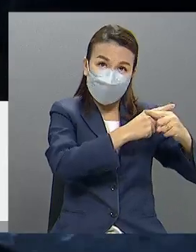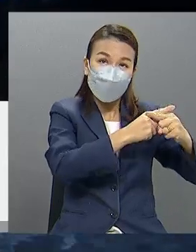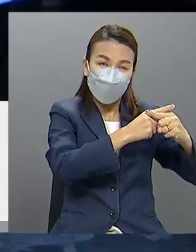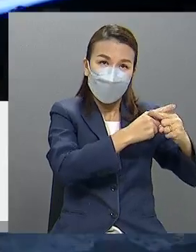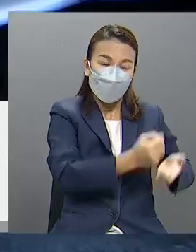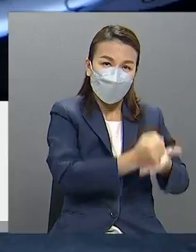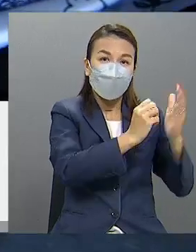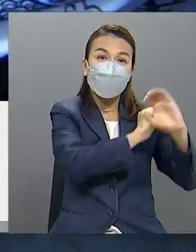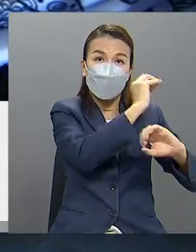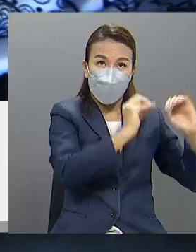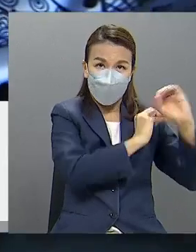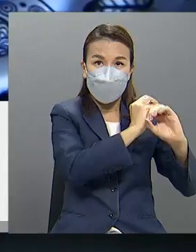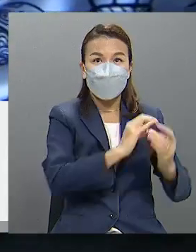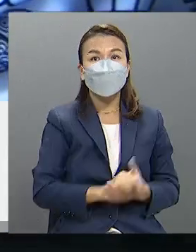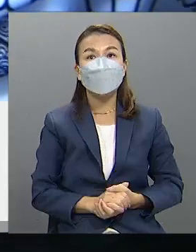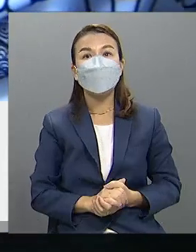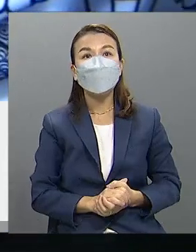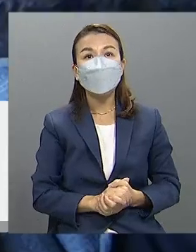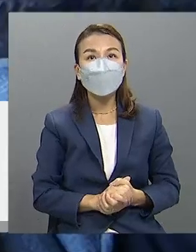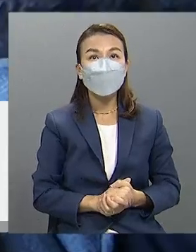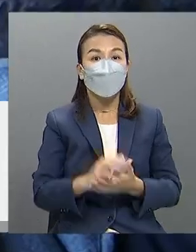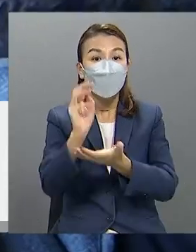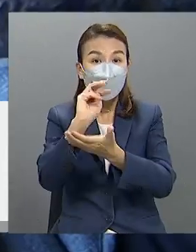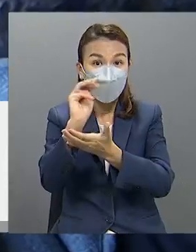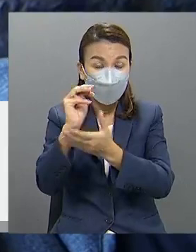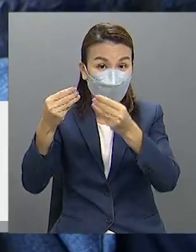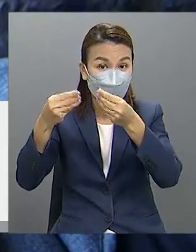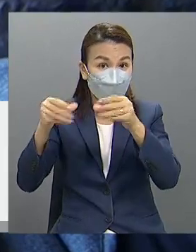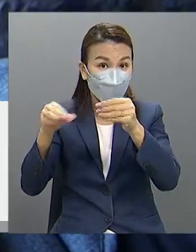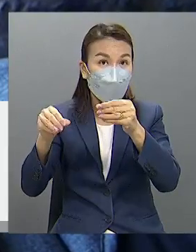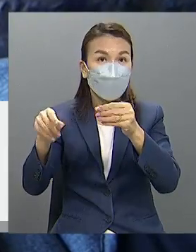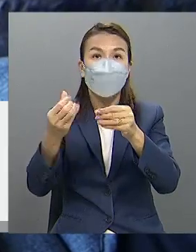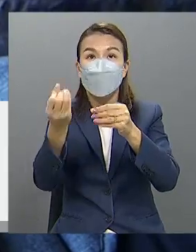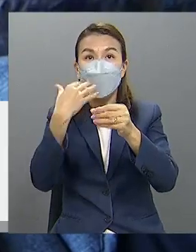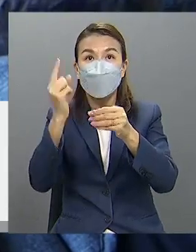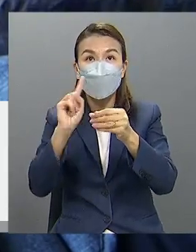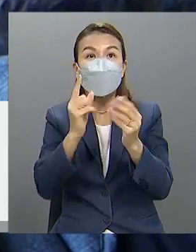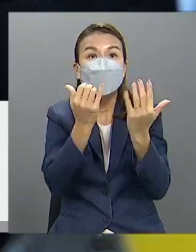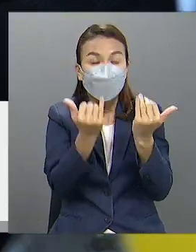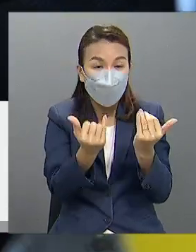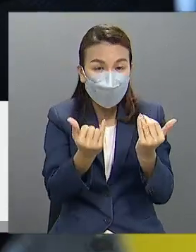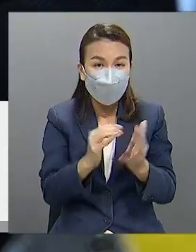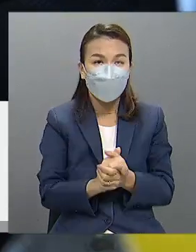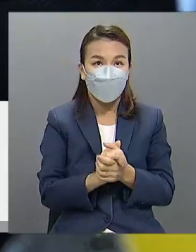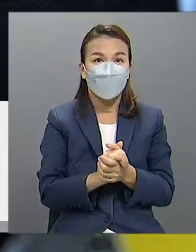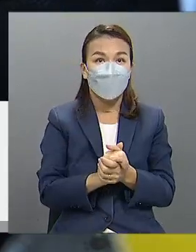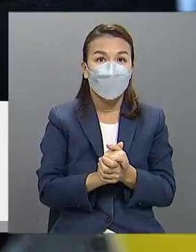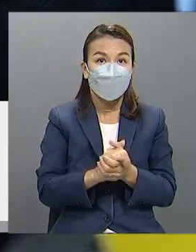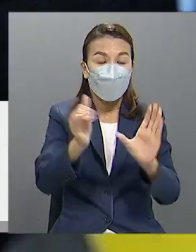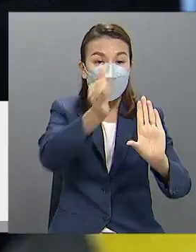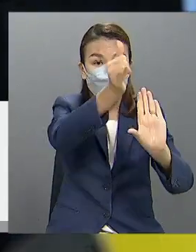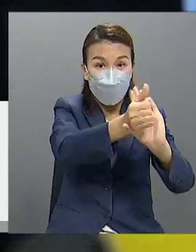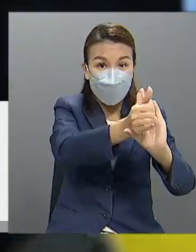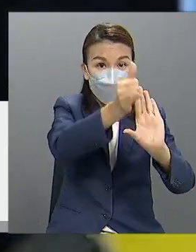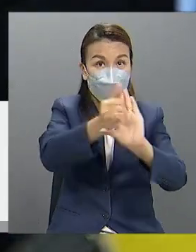ากขึ้นค่ะซึ่งเจ้าหน้าที่มูลนิธิกระจกเงาเปิดเผยกับเรานะคะว่าตอนนี้ค่ะคุณผู้ชมจำนวนคาร์ซีทที่ได้รับบริจาคมามีจำนวน